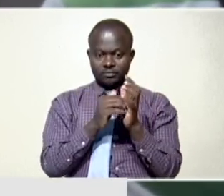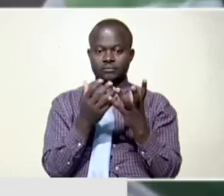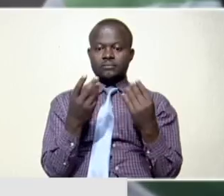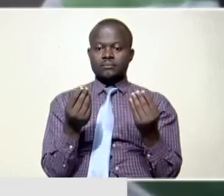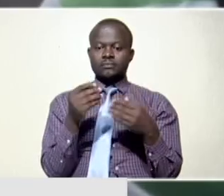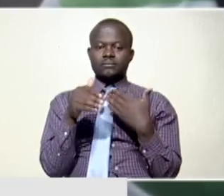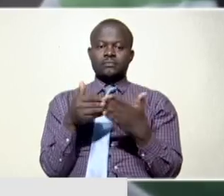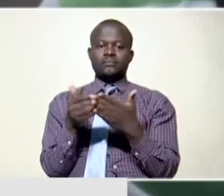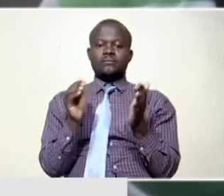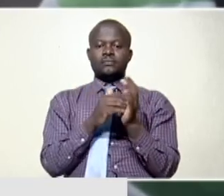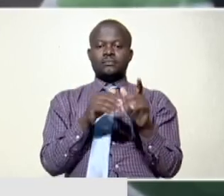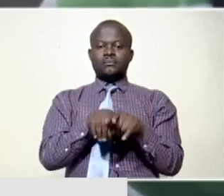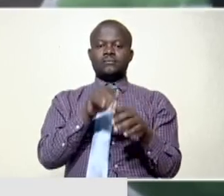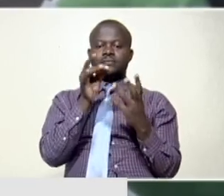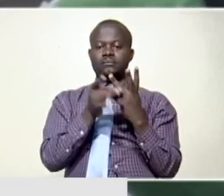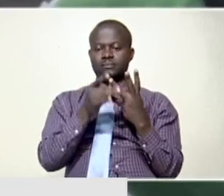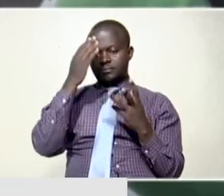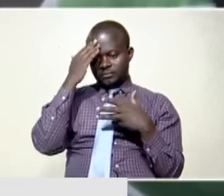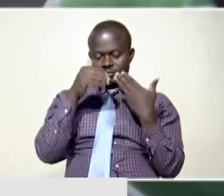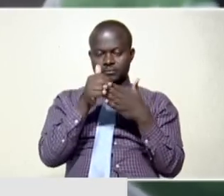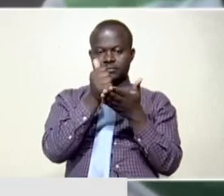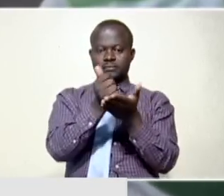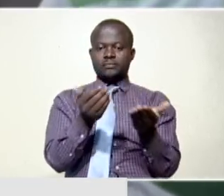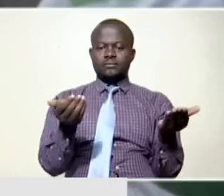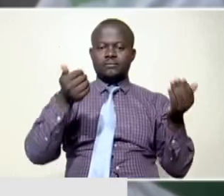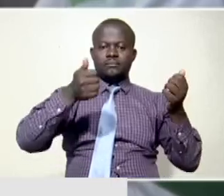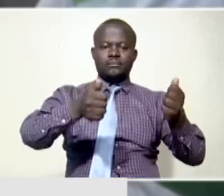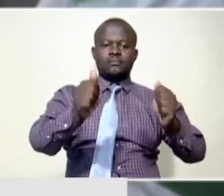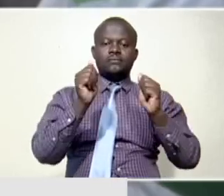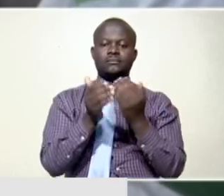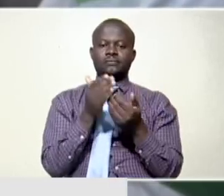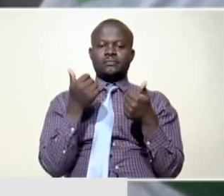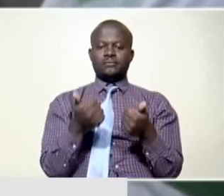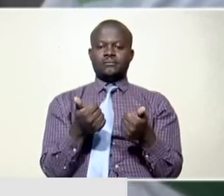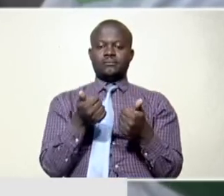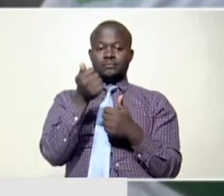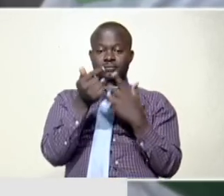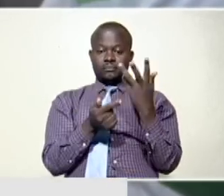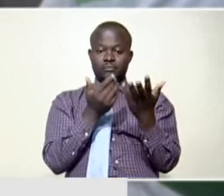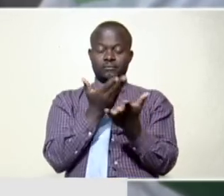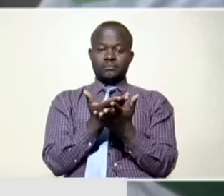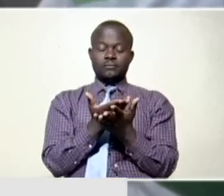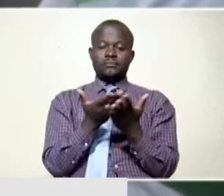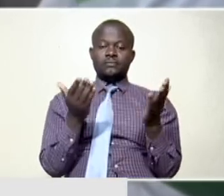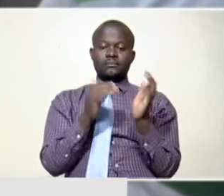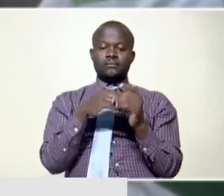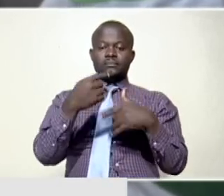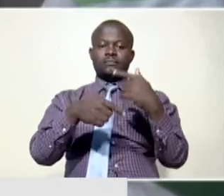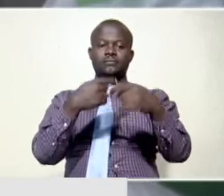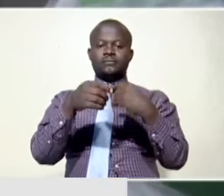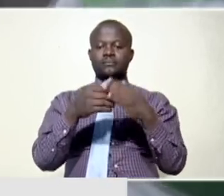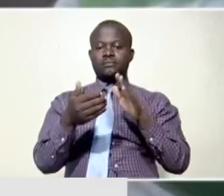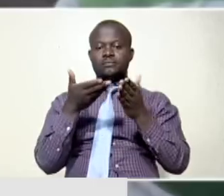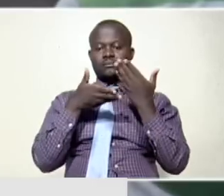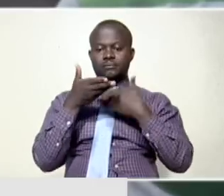koroherana nk'abashakanye kugira ngo bafashe n'abana babo babarere neza. Ibyo ngibyo twabibasabye kandi tuzakomeza no